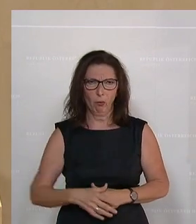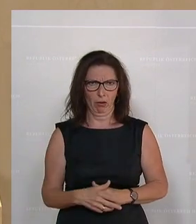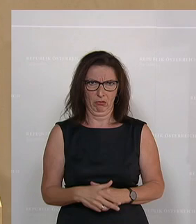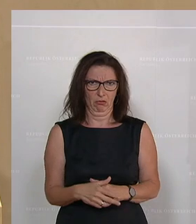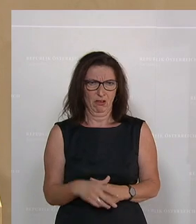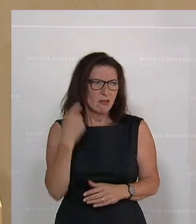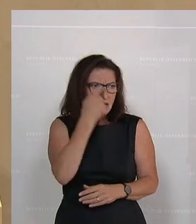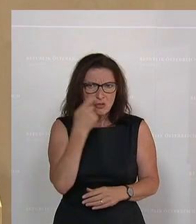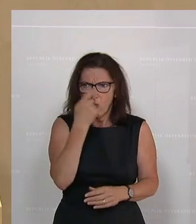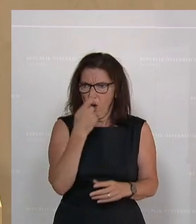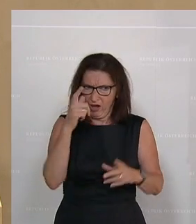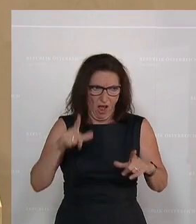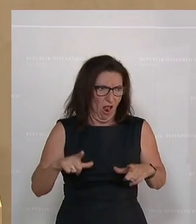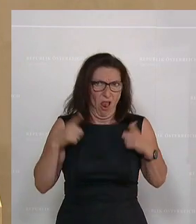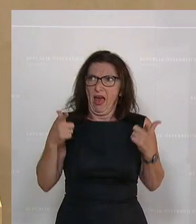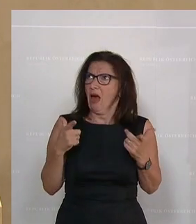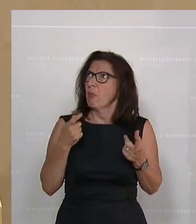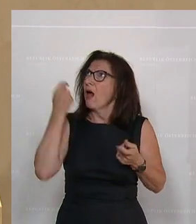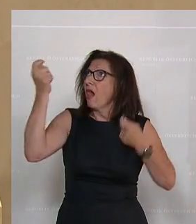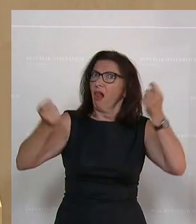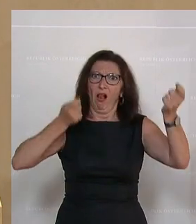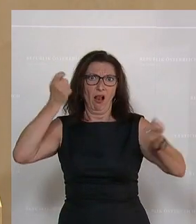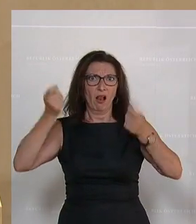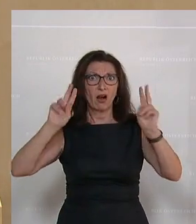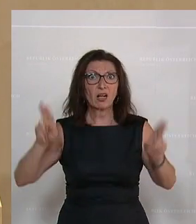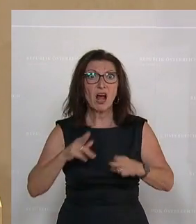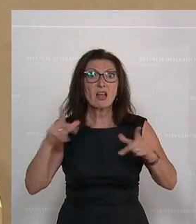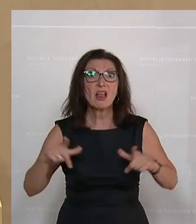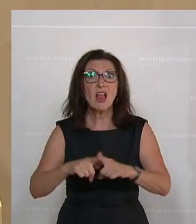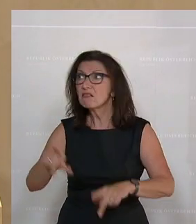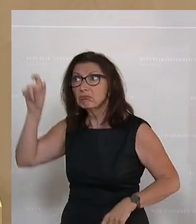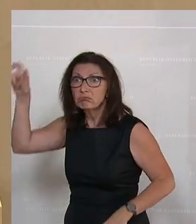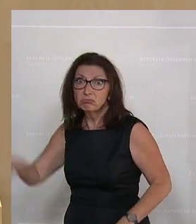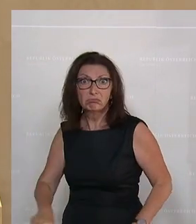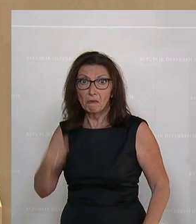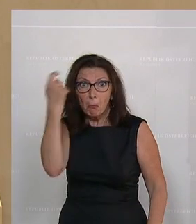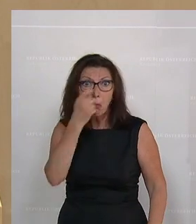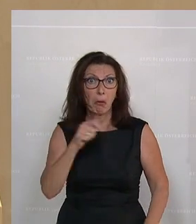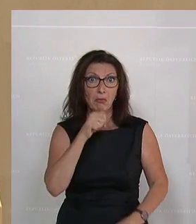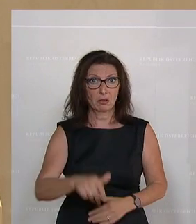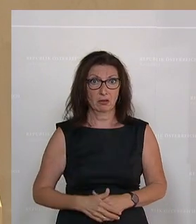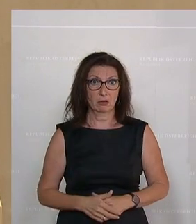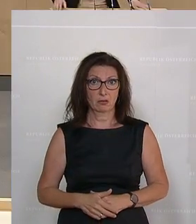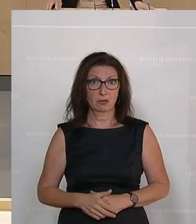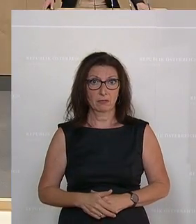mehr leisten zu können nehme ich einfach nicht kümmern und wenn der käufer